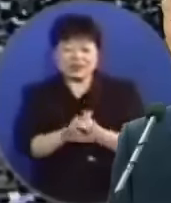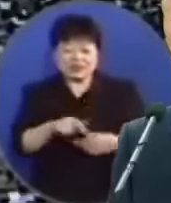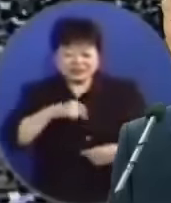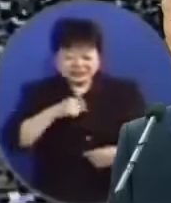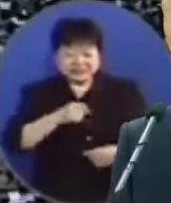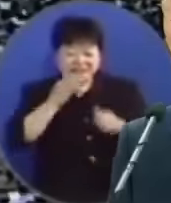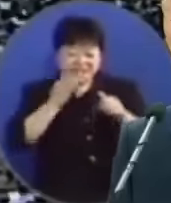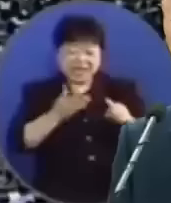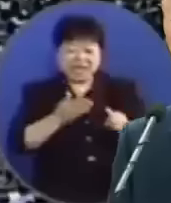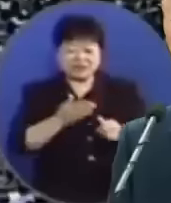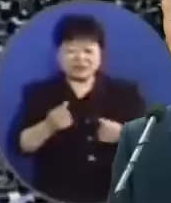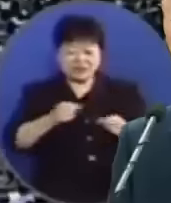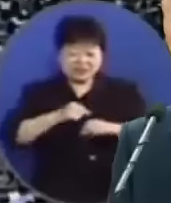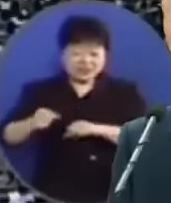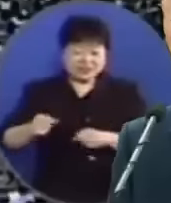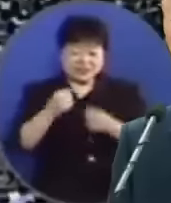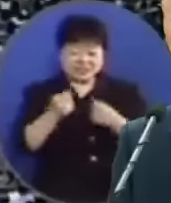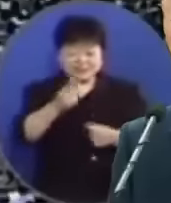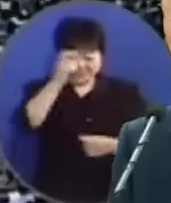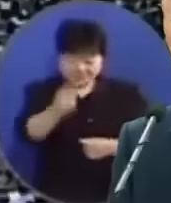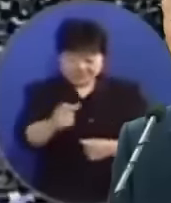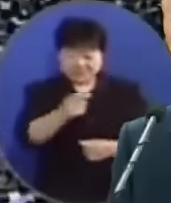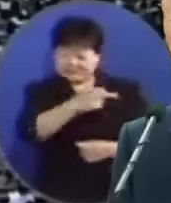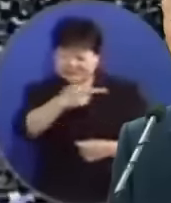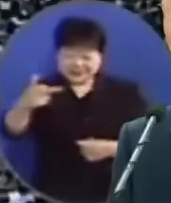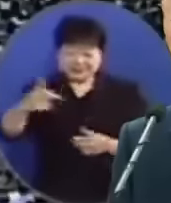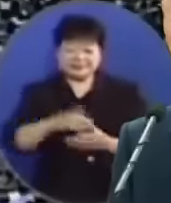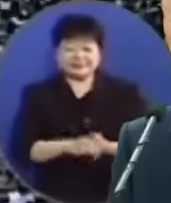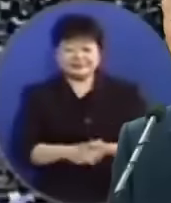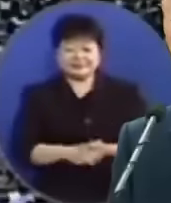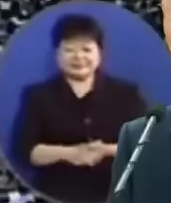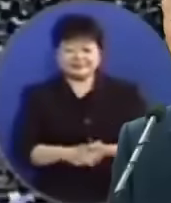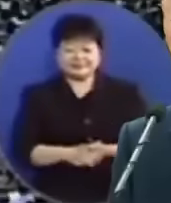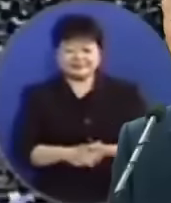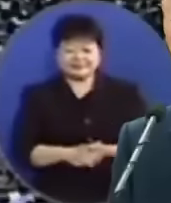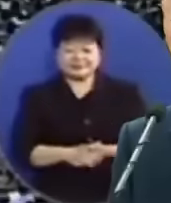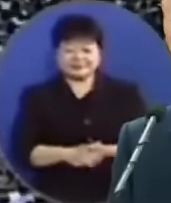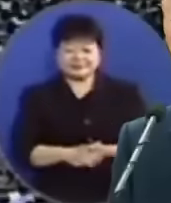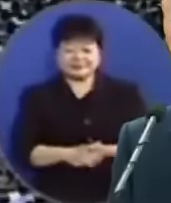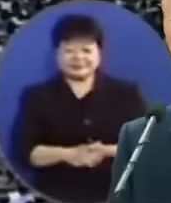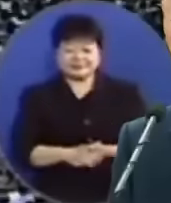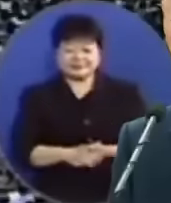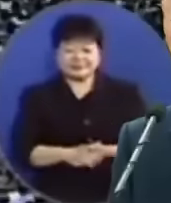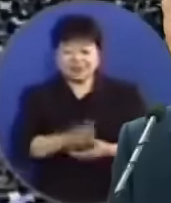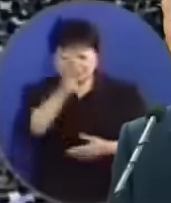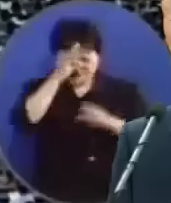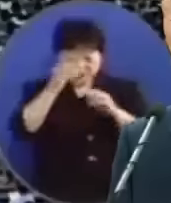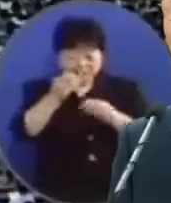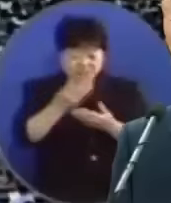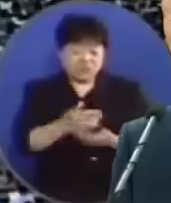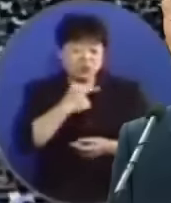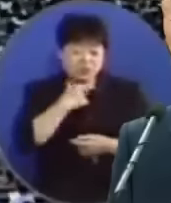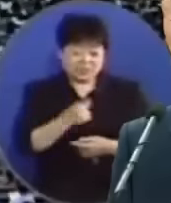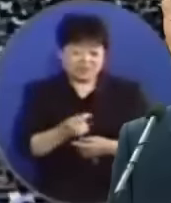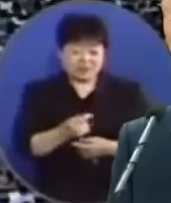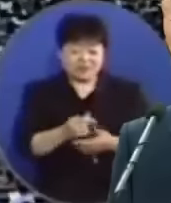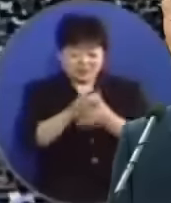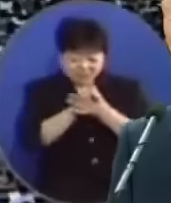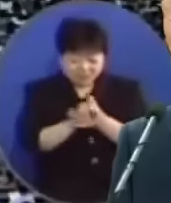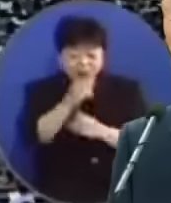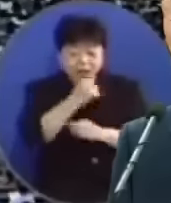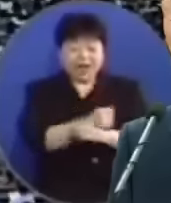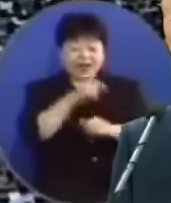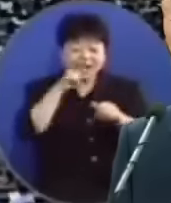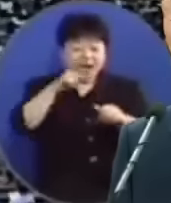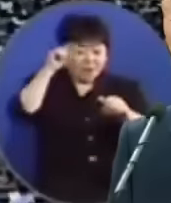기도하라. 의인의 간구는 역사하는 힘이 많으니라. 병 낫기를 위하여